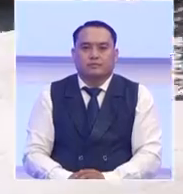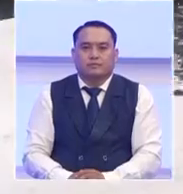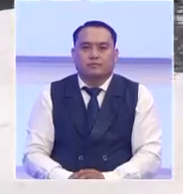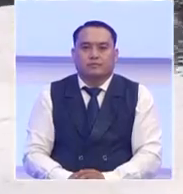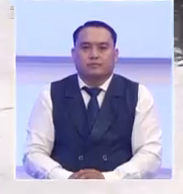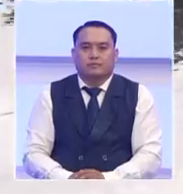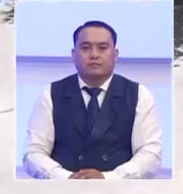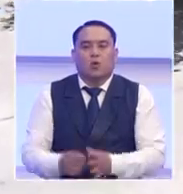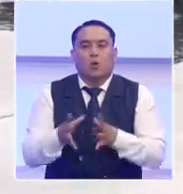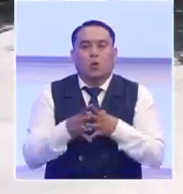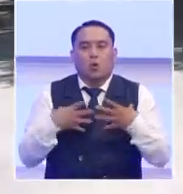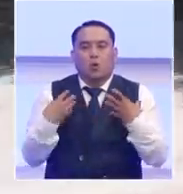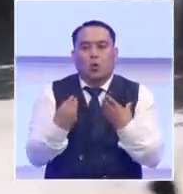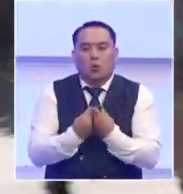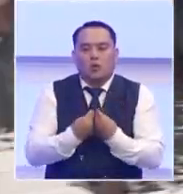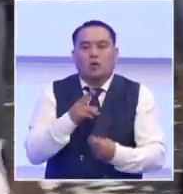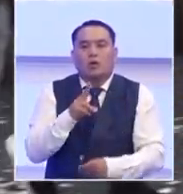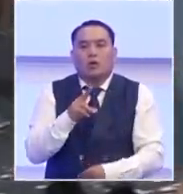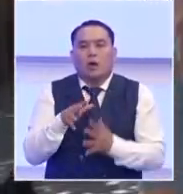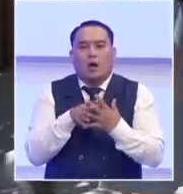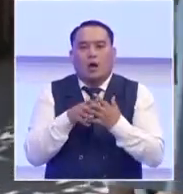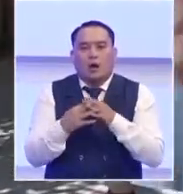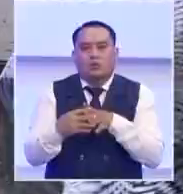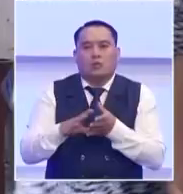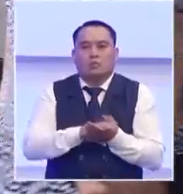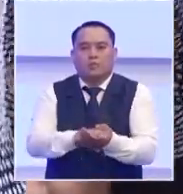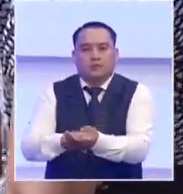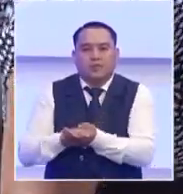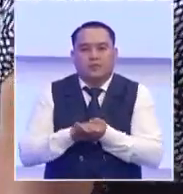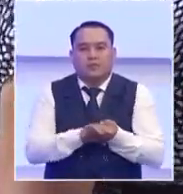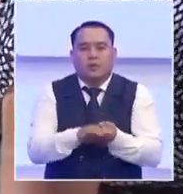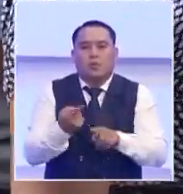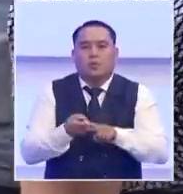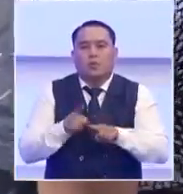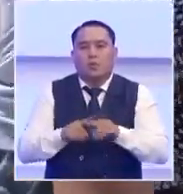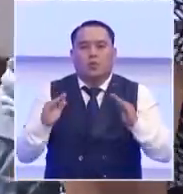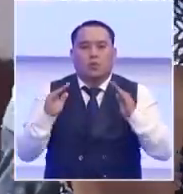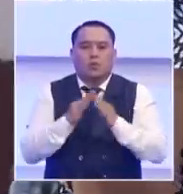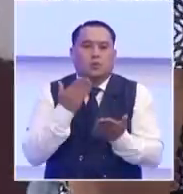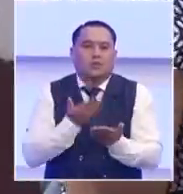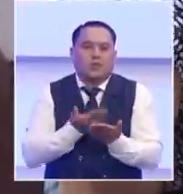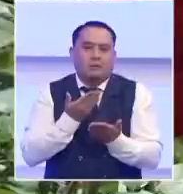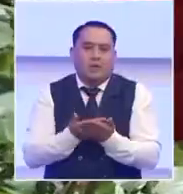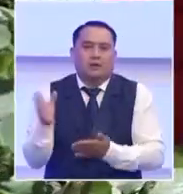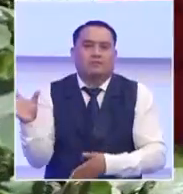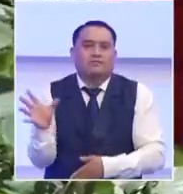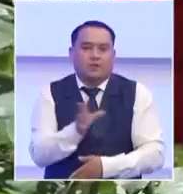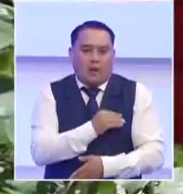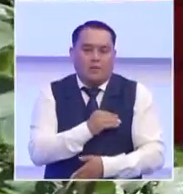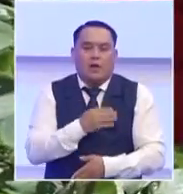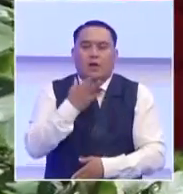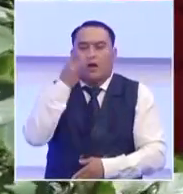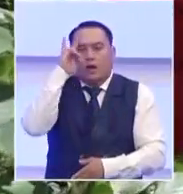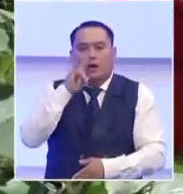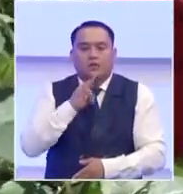Мұхаммед Бековтер отбасы Қоңырелен ауылында тұрады. Бірлігі мен берекесі жарасқан бұл шаңырақ көпке үлгі. Әулетте қазақы салт-дәстүр